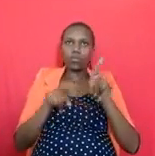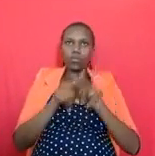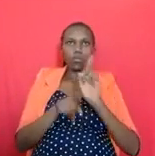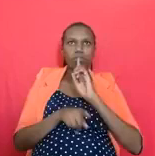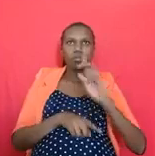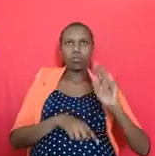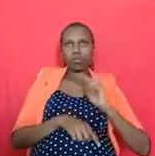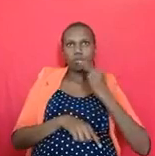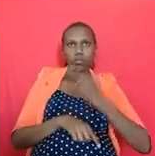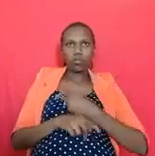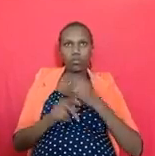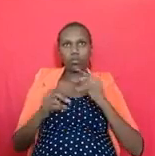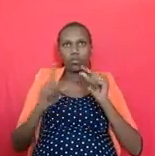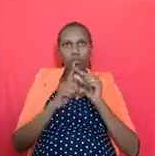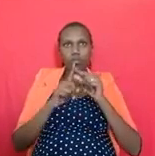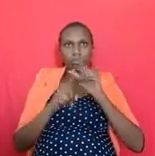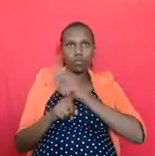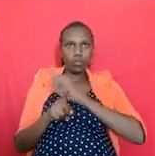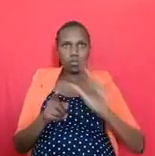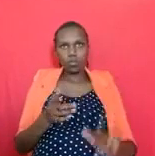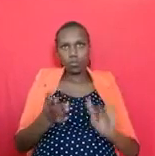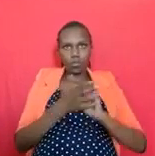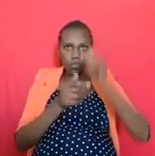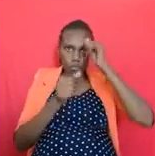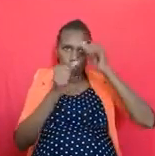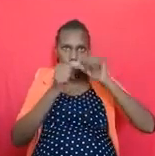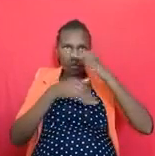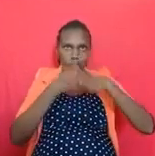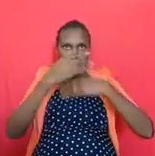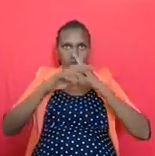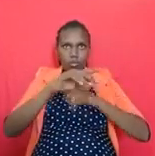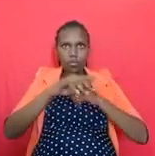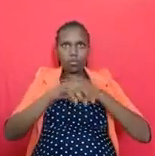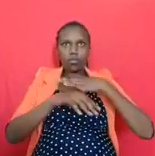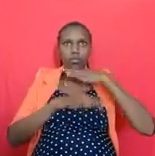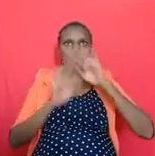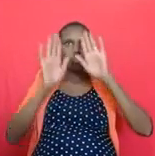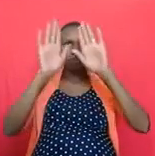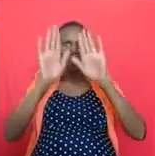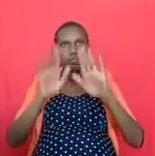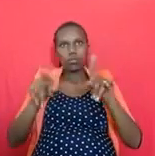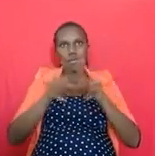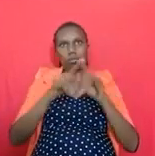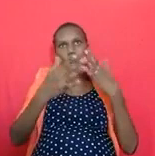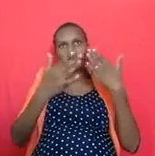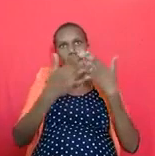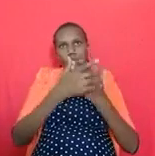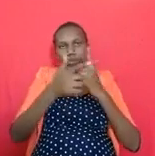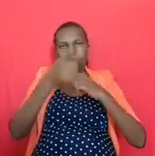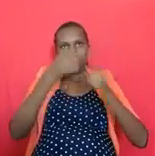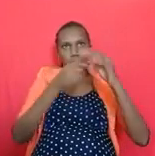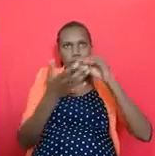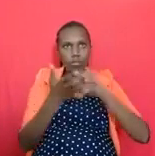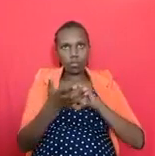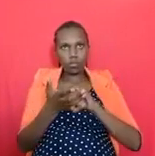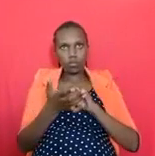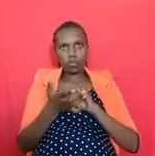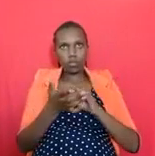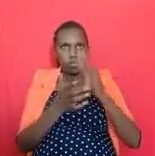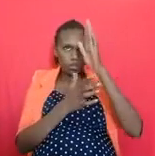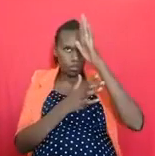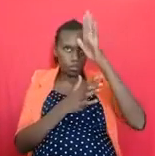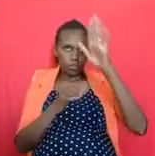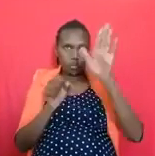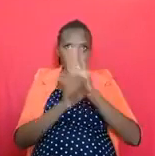agĩtwatha ũhoro-inĩ wake mwega mũtheru atĩ tũririkanage hĩndĩ ciothe gĩkuũ gĩake kĩa bata ma o nginya rĩrĩa agacoka rĩngĩ. Ithe